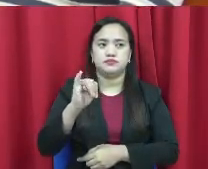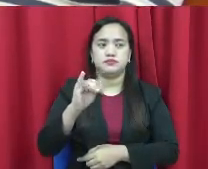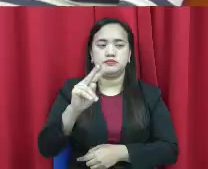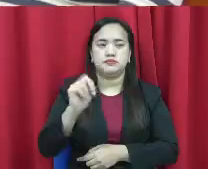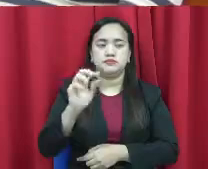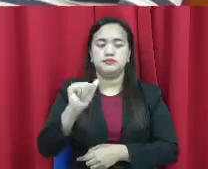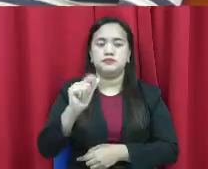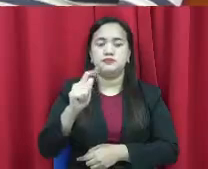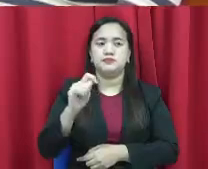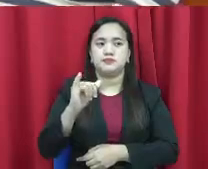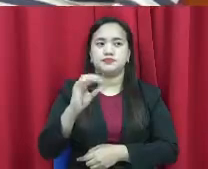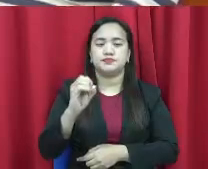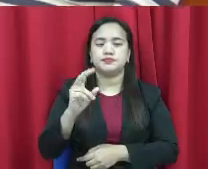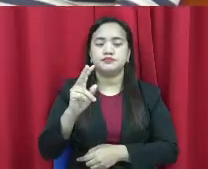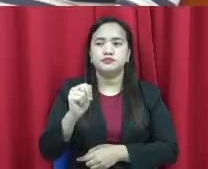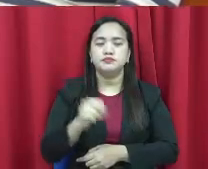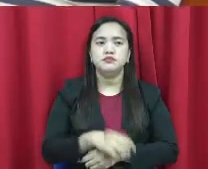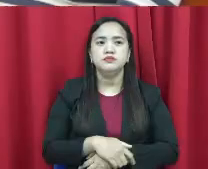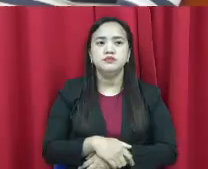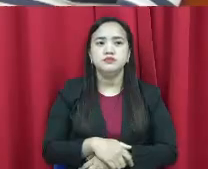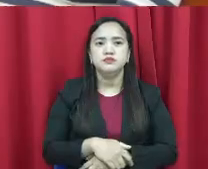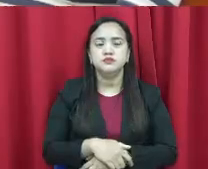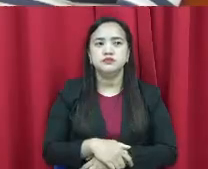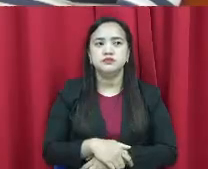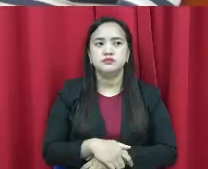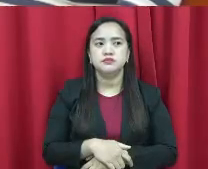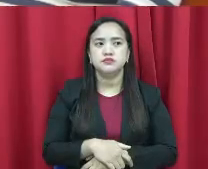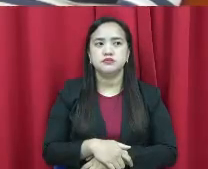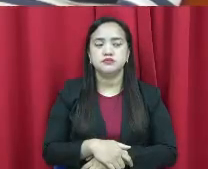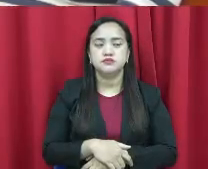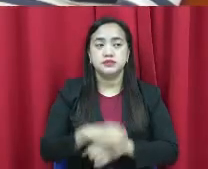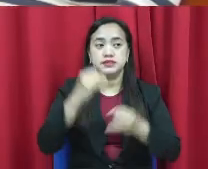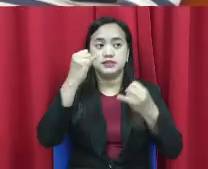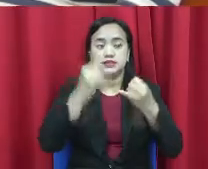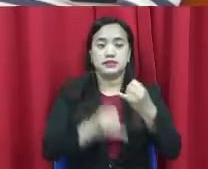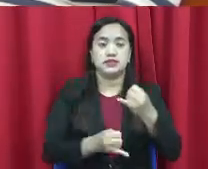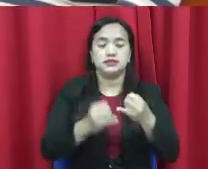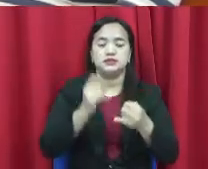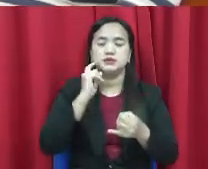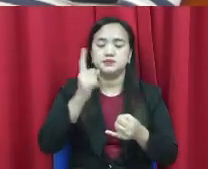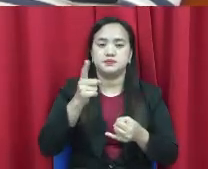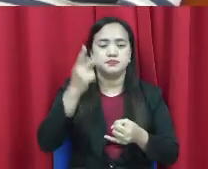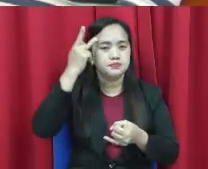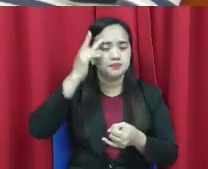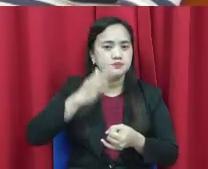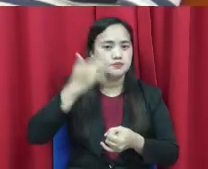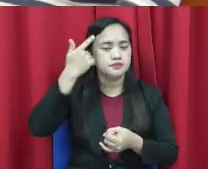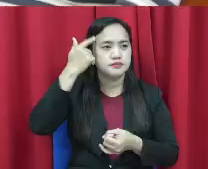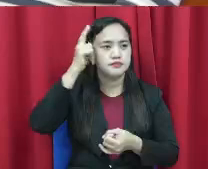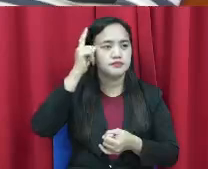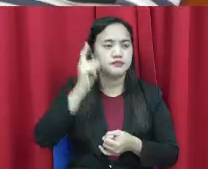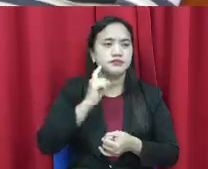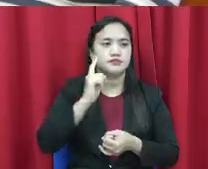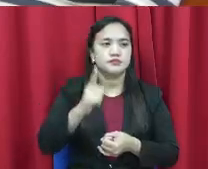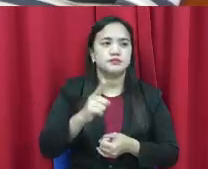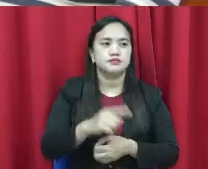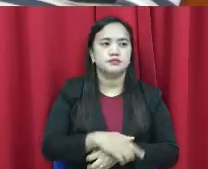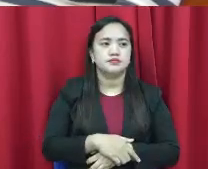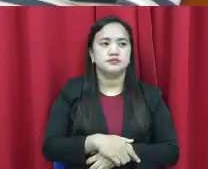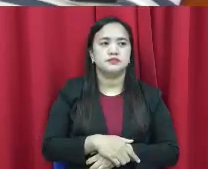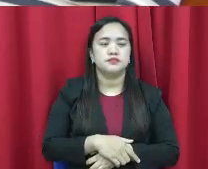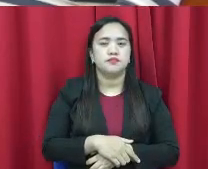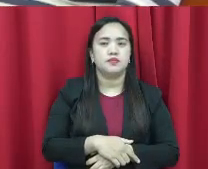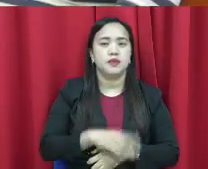sa lahat na kung gusto kong i-share po sa inyo is the last na points na sinabi ng ating mahal na Pastor public